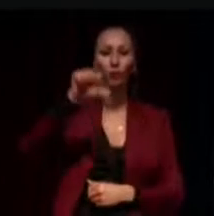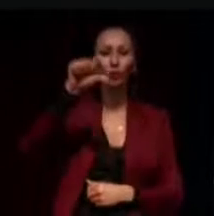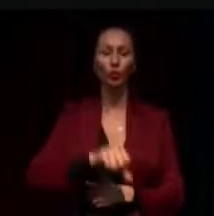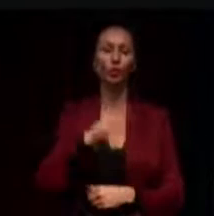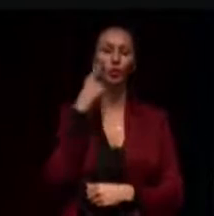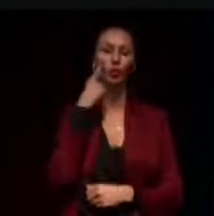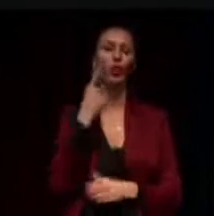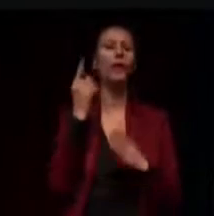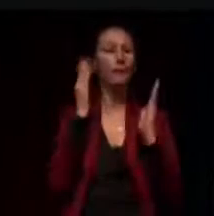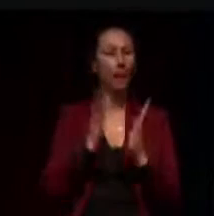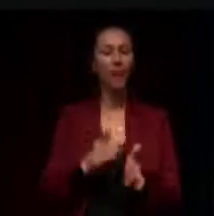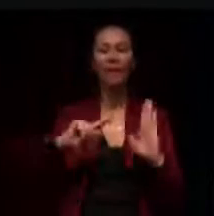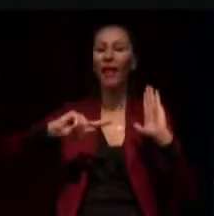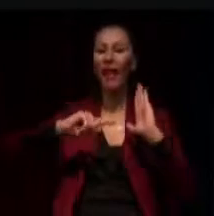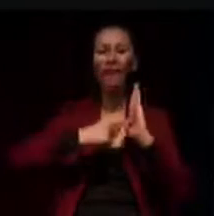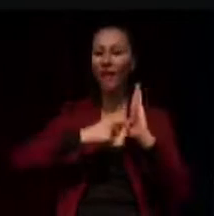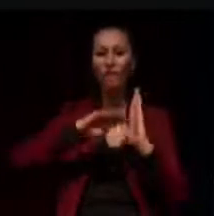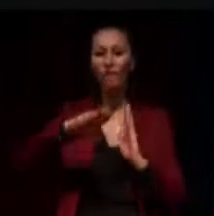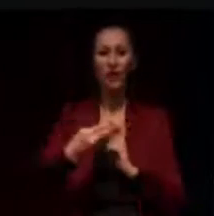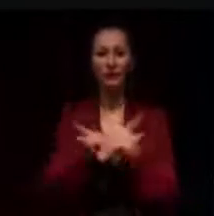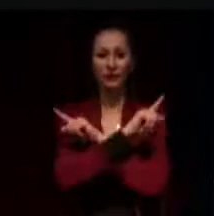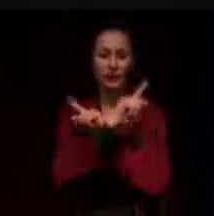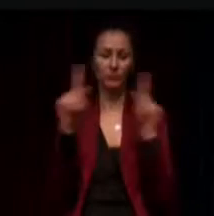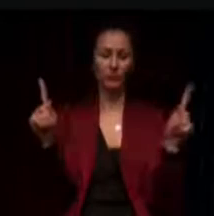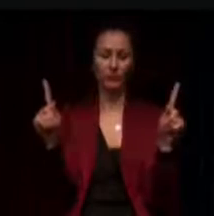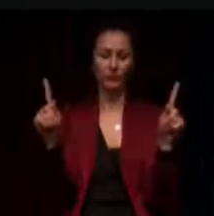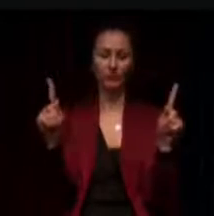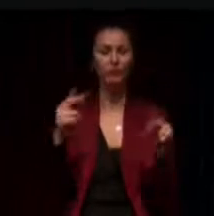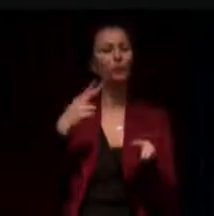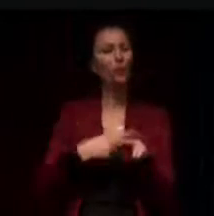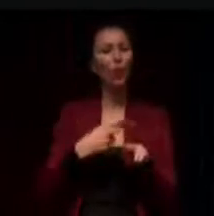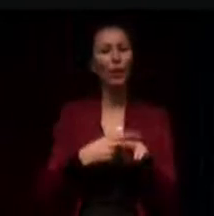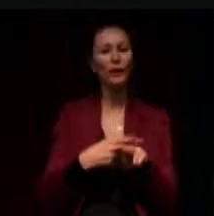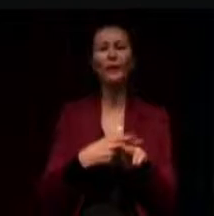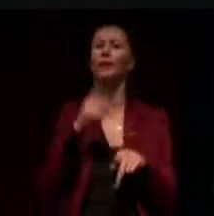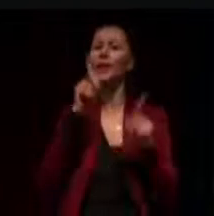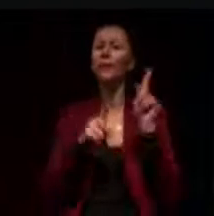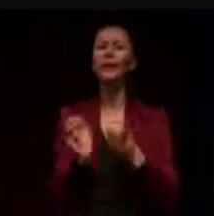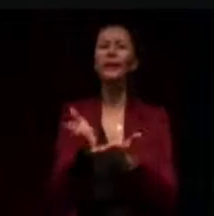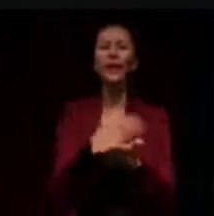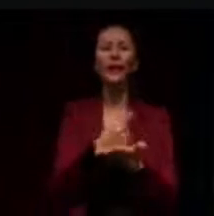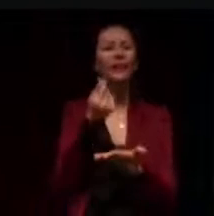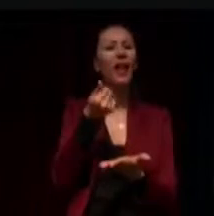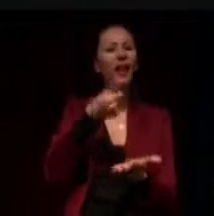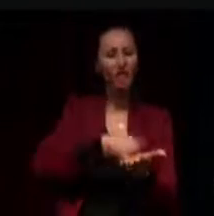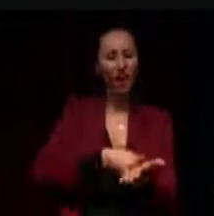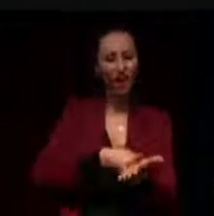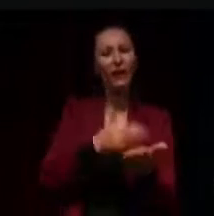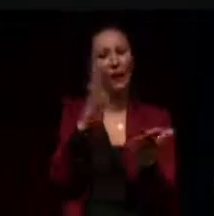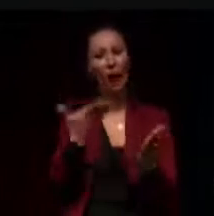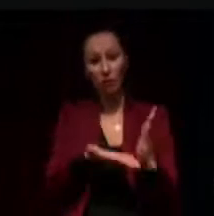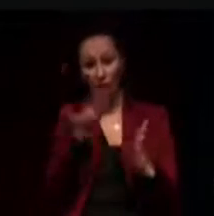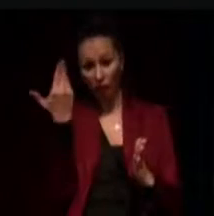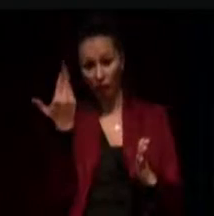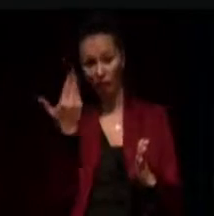etkilemesine rağmen hedeflerden vazgeçilmedi. Örneğin kimi gelir tarifeleri ya